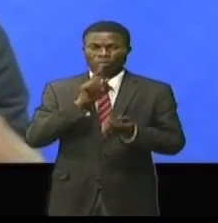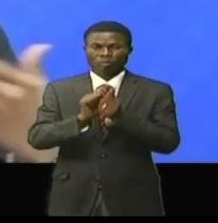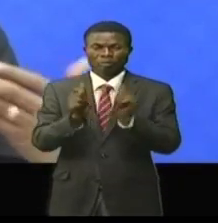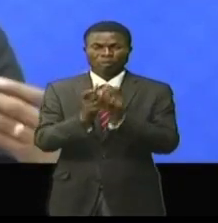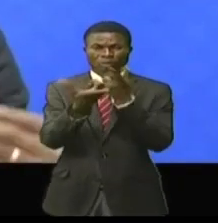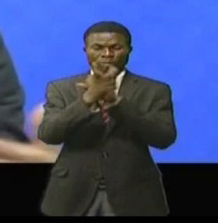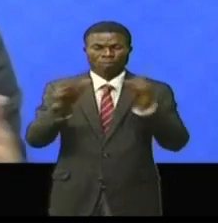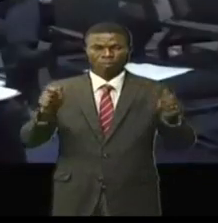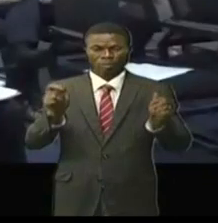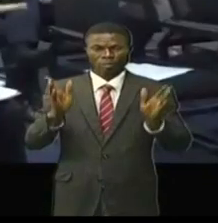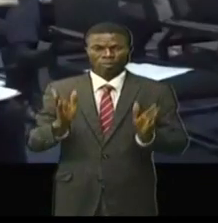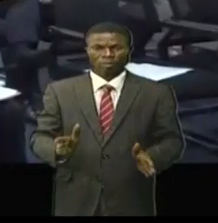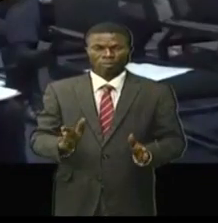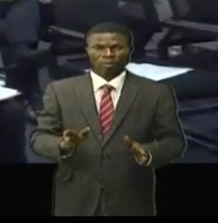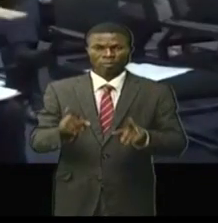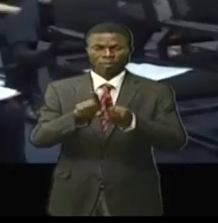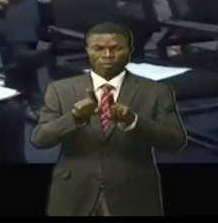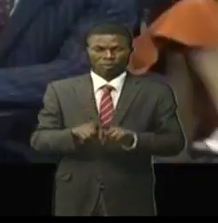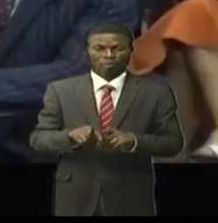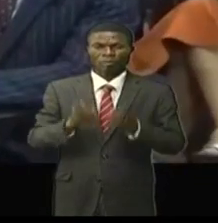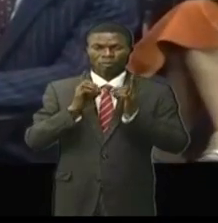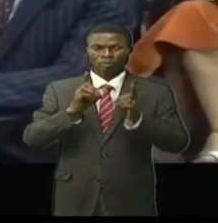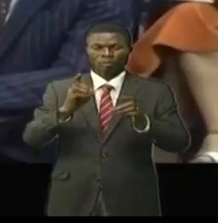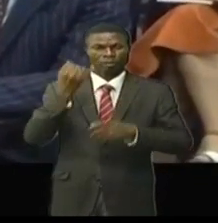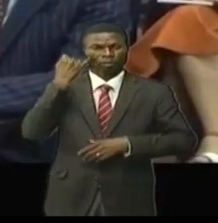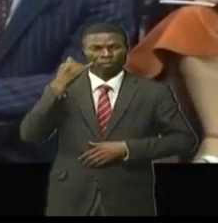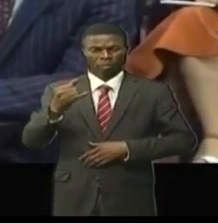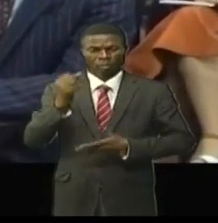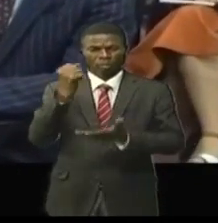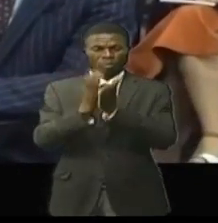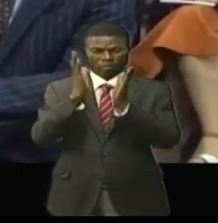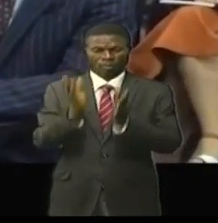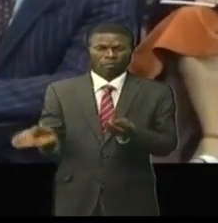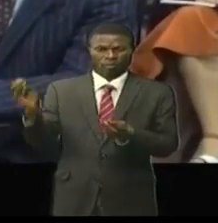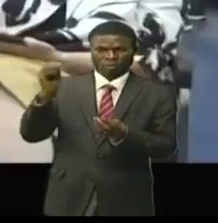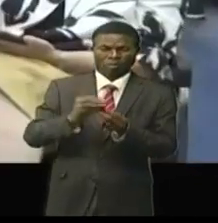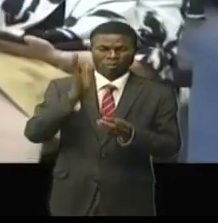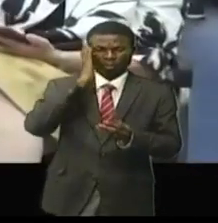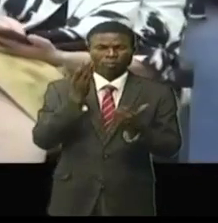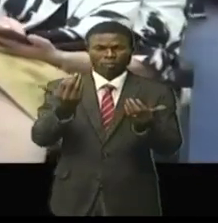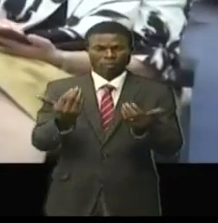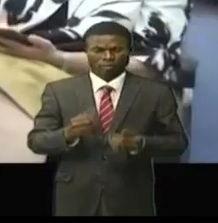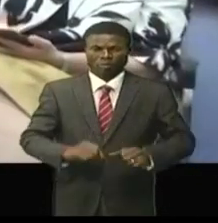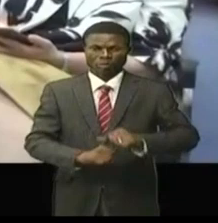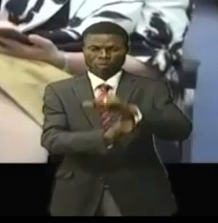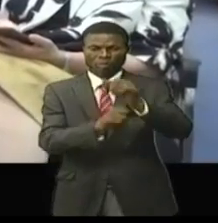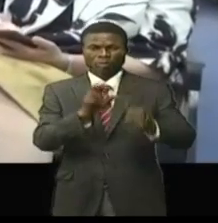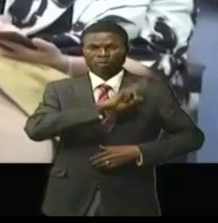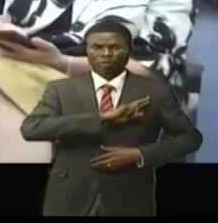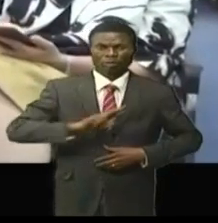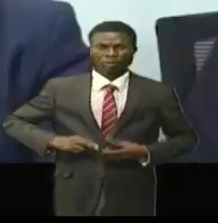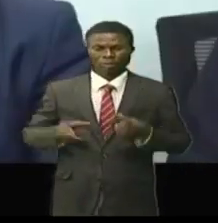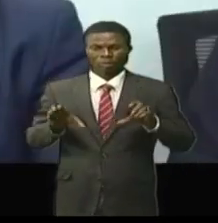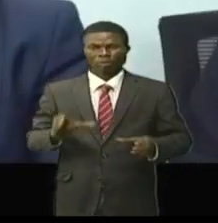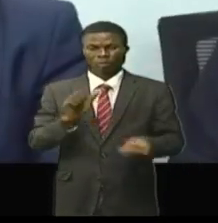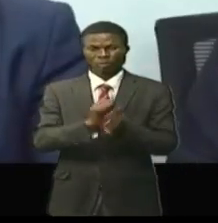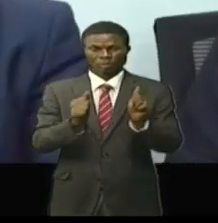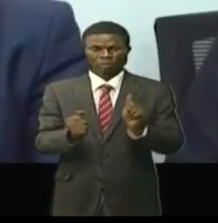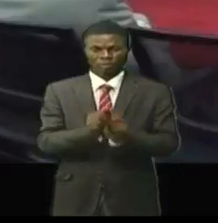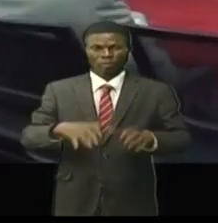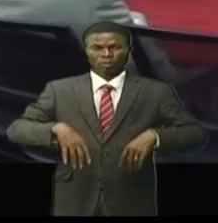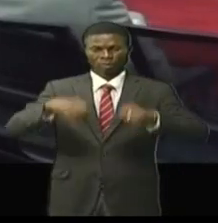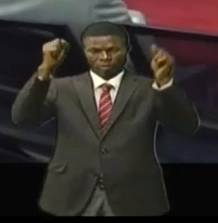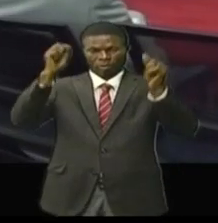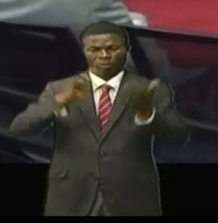de la presse et de discours de la haine. Ces ambassadeurs ont renouvelé leur bonne volonté d'accompagner la RDC dans le processus de validation